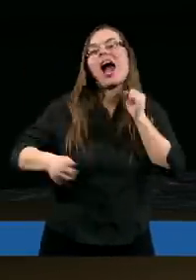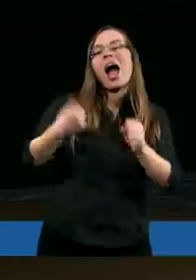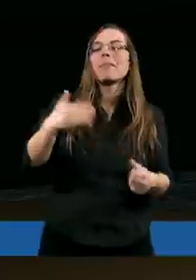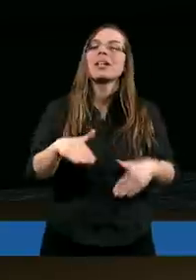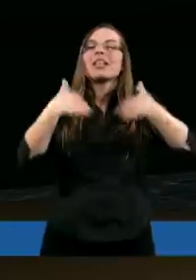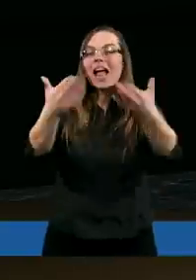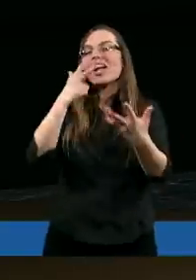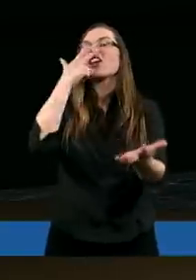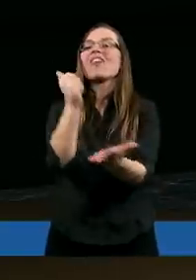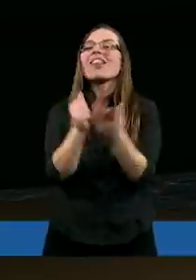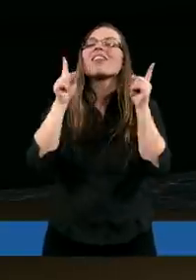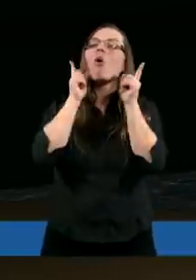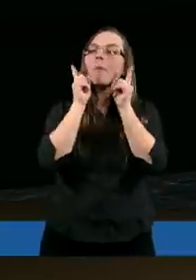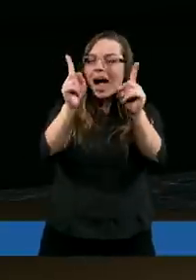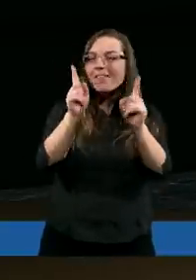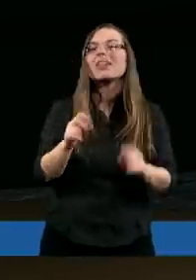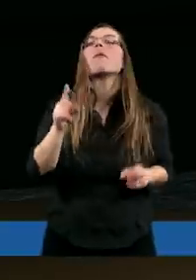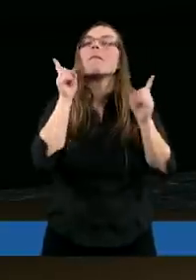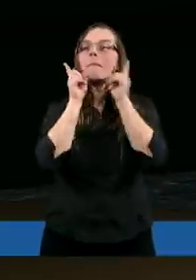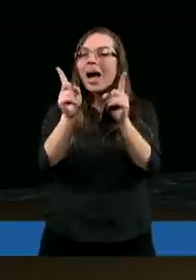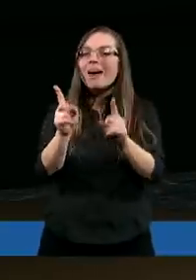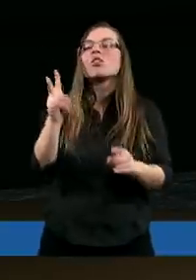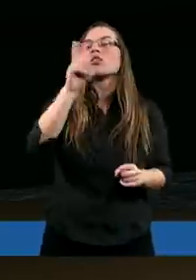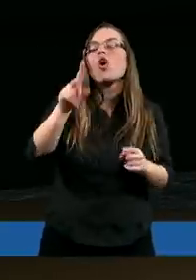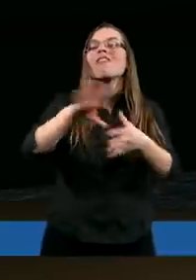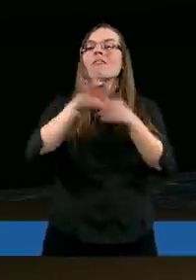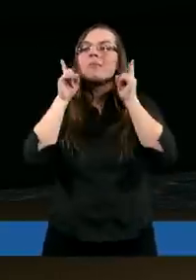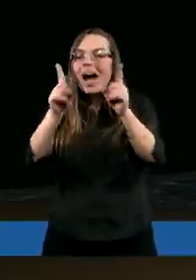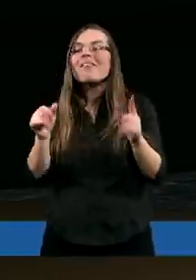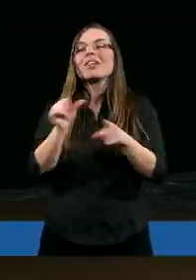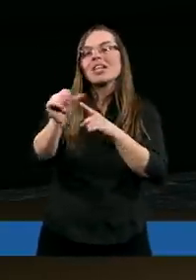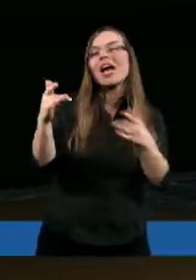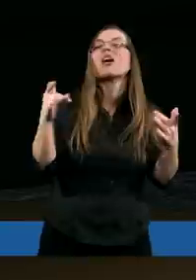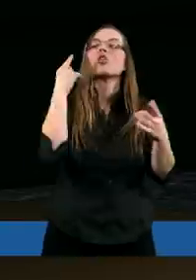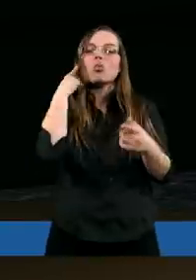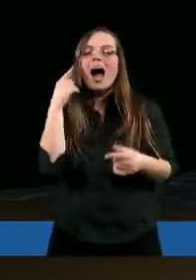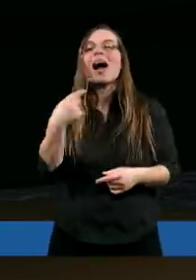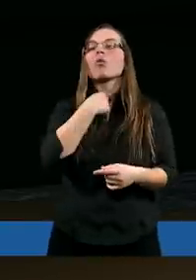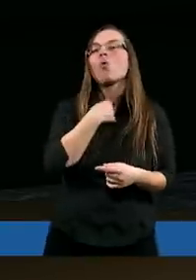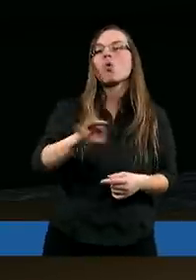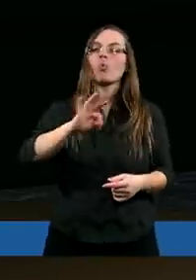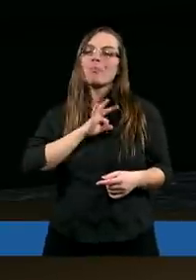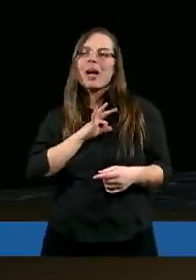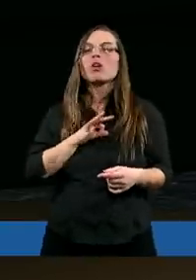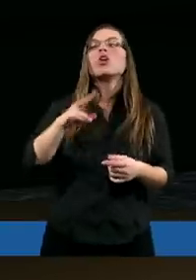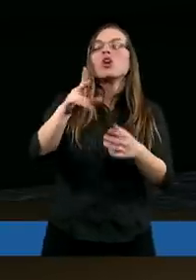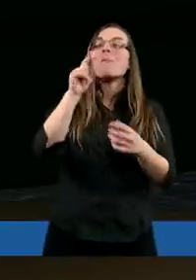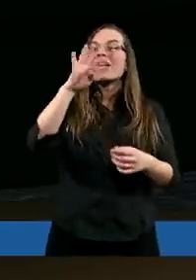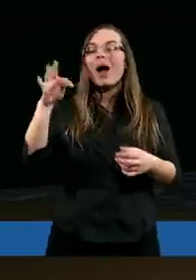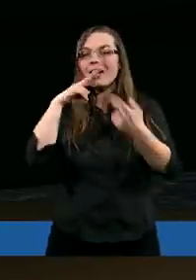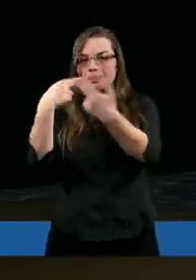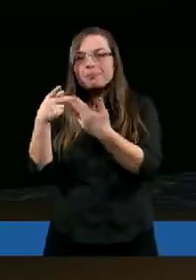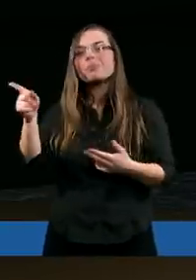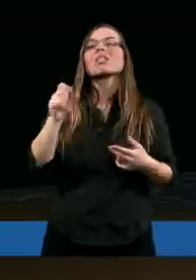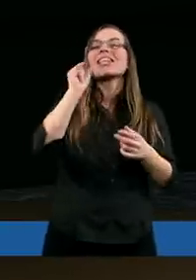dać świadectwo prawdzie. Każdy, kto z prawdy jest, słucha głosu mego. Rzekł do niego Piłat: